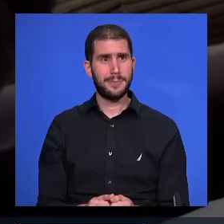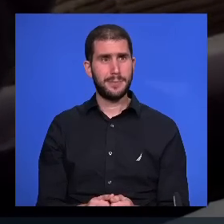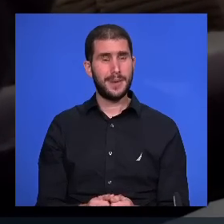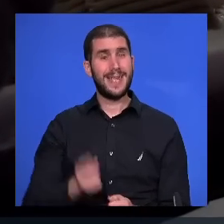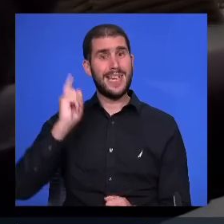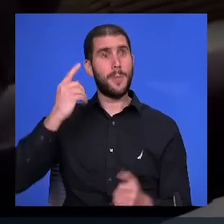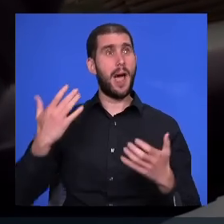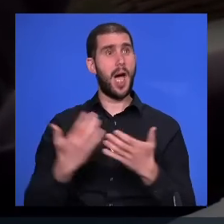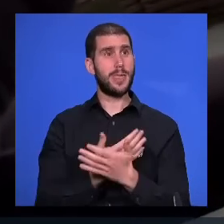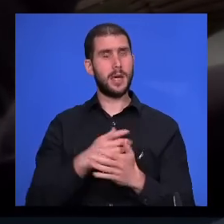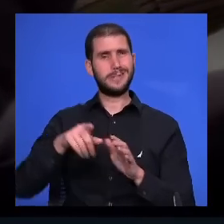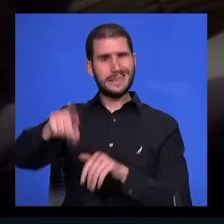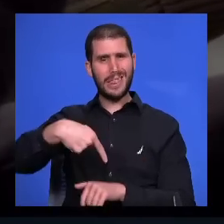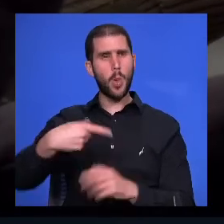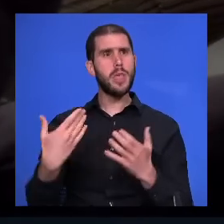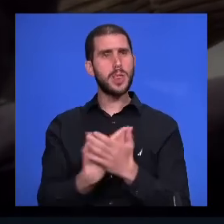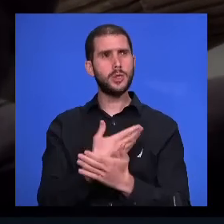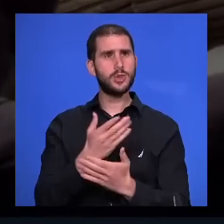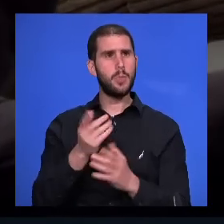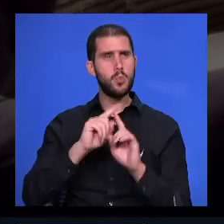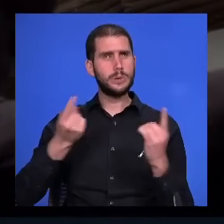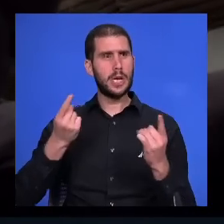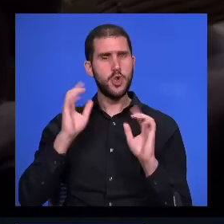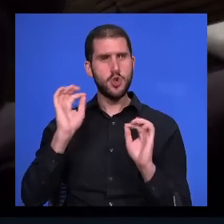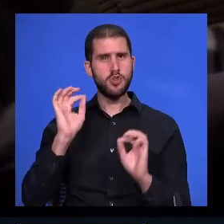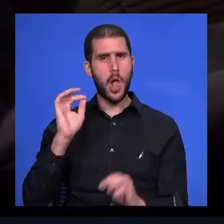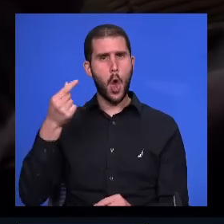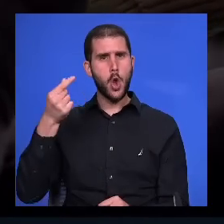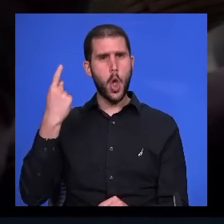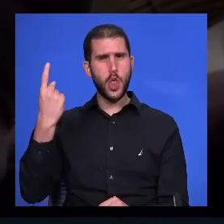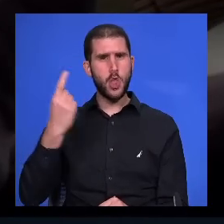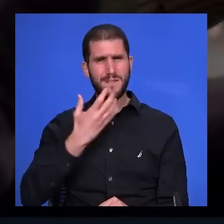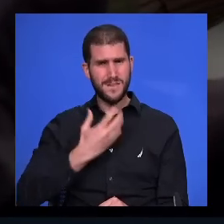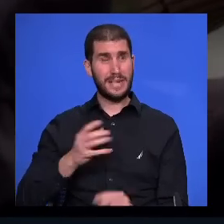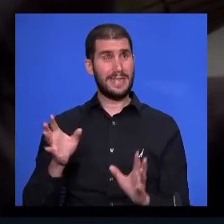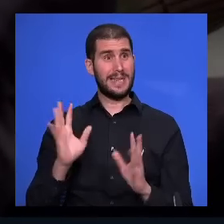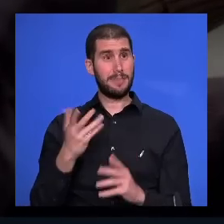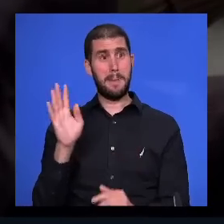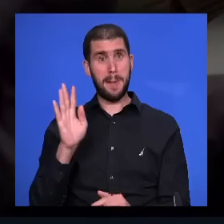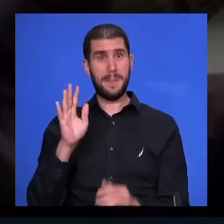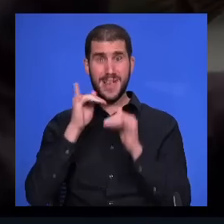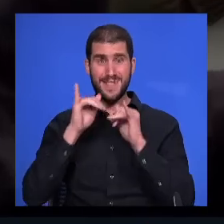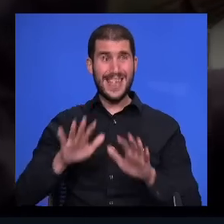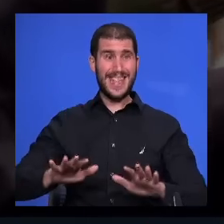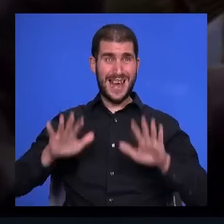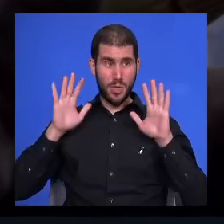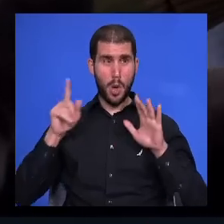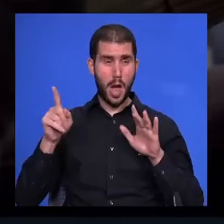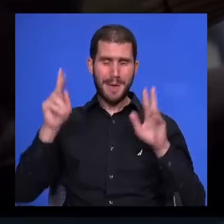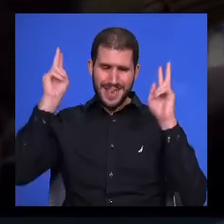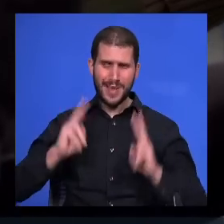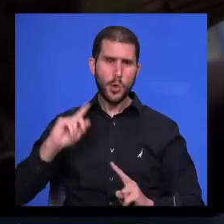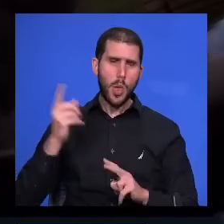האיום החדש, הסחטנות החדשה, ההזויה המופרכת של גולדקנופ, אם נתניהו ורגב יקנעו לה, הם יתקעו את